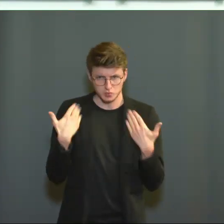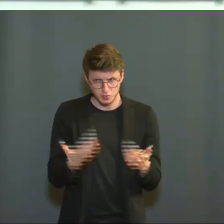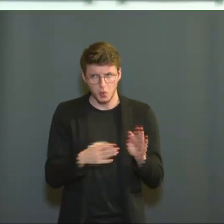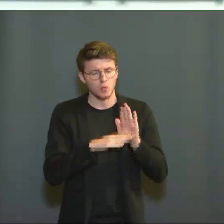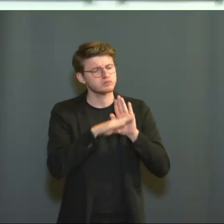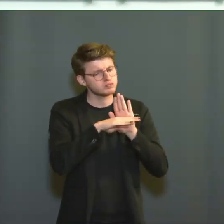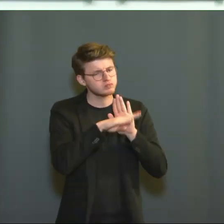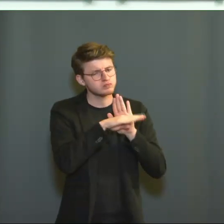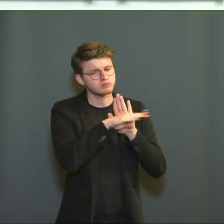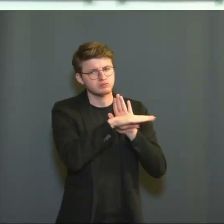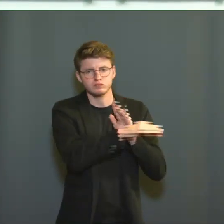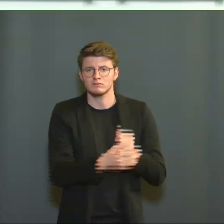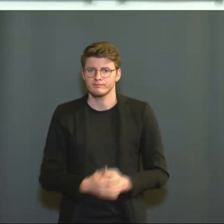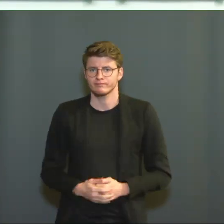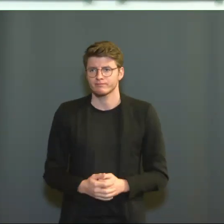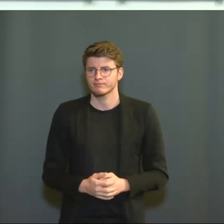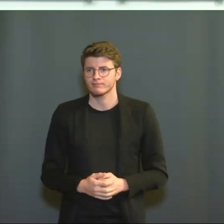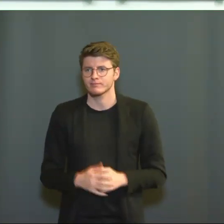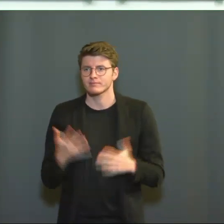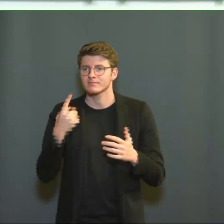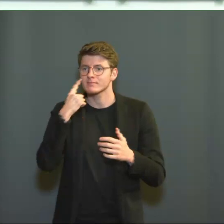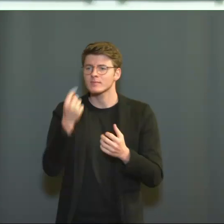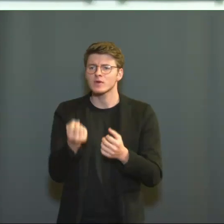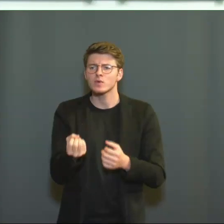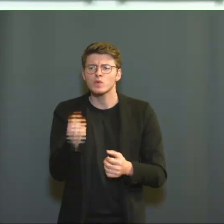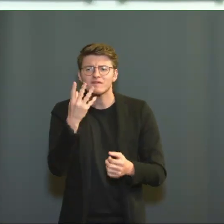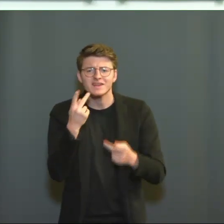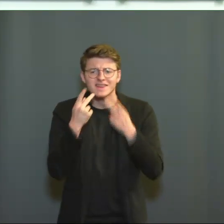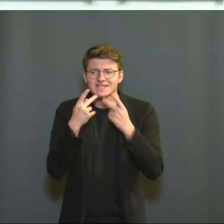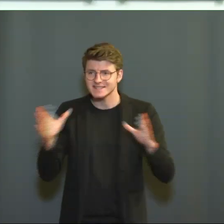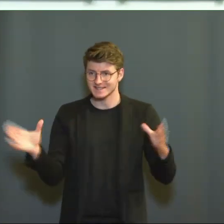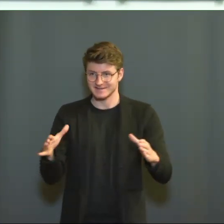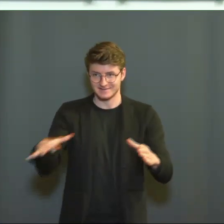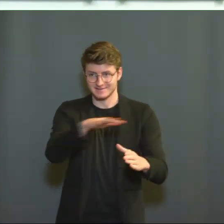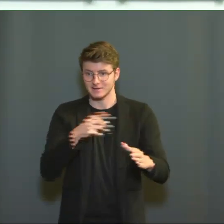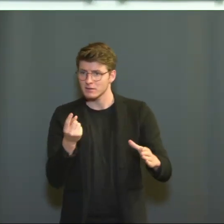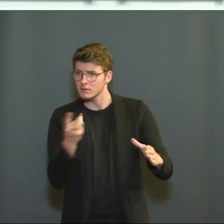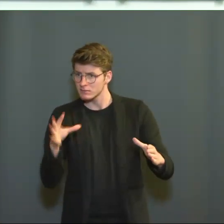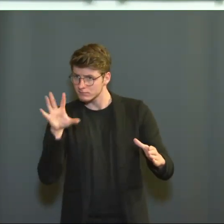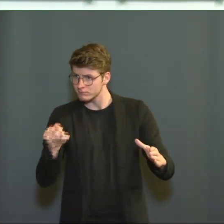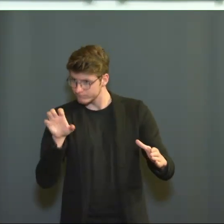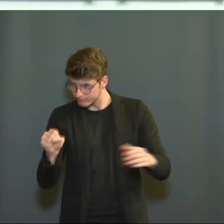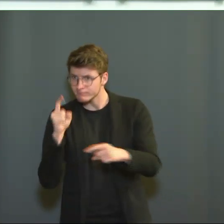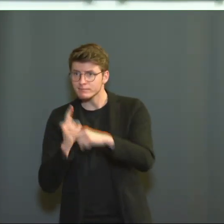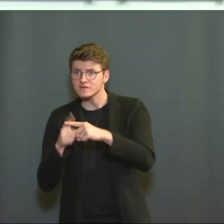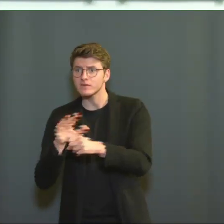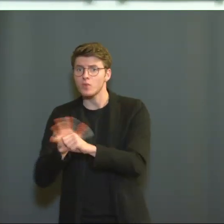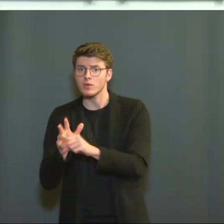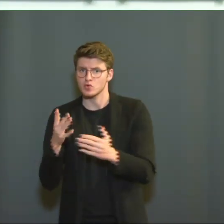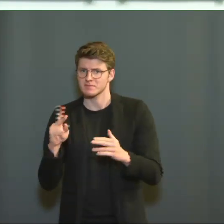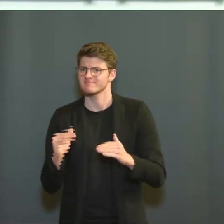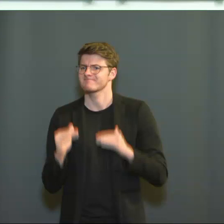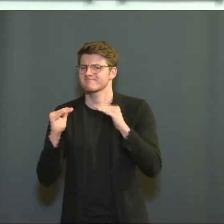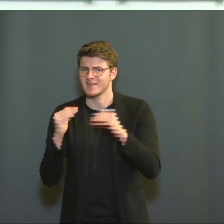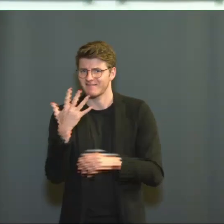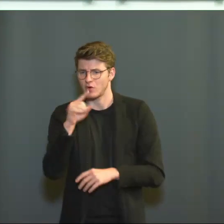Het percentage positieve testen blijft echter nog steeds erg hoog, met 5,3%. Dit wijst er nog